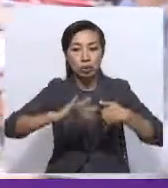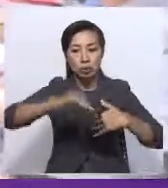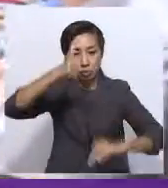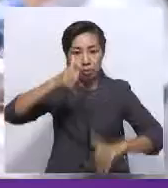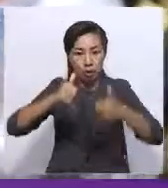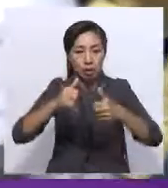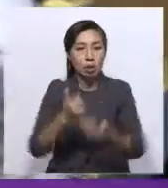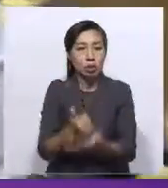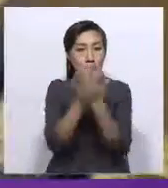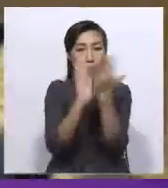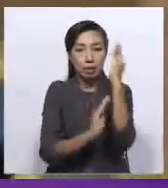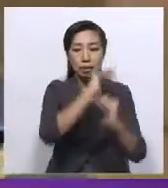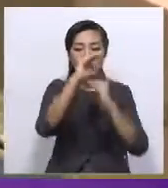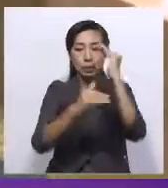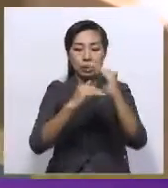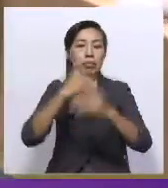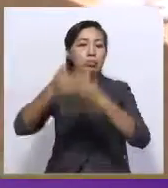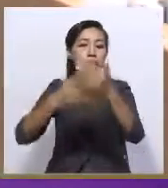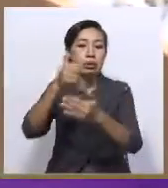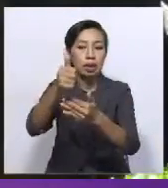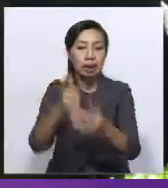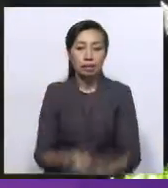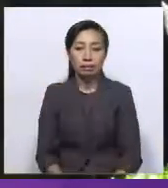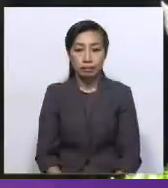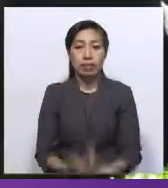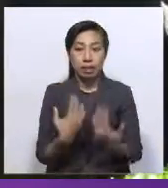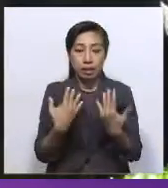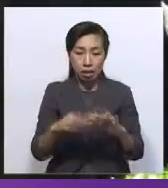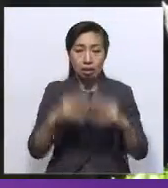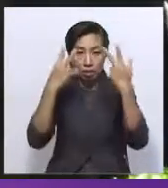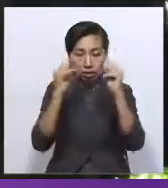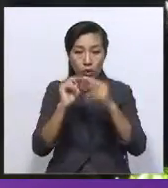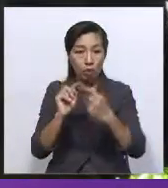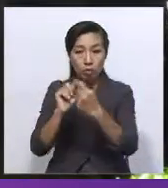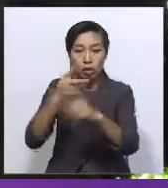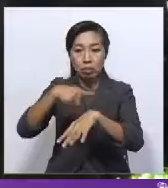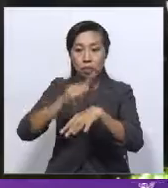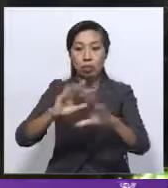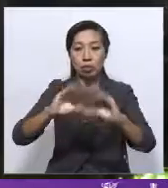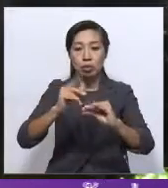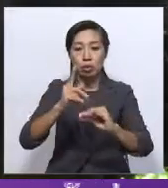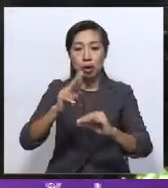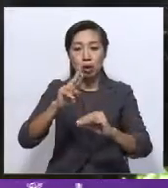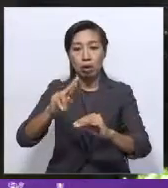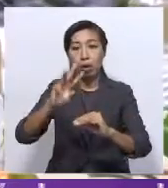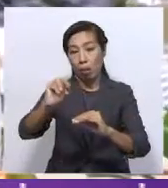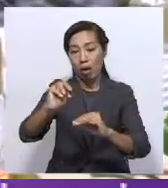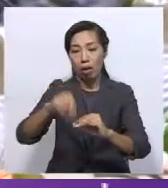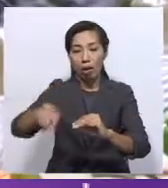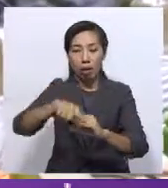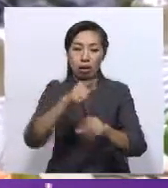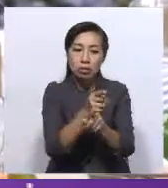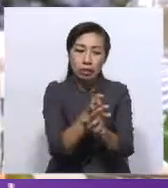นและเพื่อพัฒนาประเทศให้เดินหน้าต่อไปจากนั้นนายกรัฐมนตรีได้เป็นประธานการประชุมคณะรัฐมนตรีโดยจะ